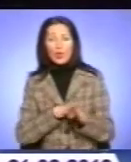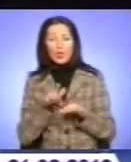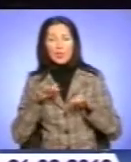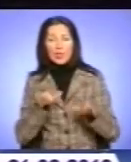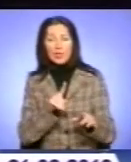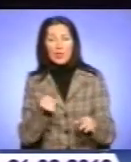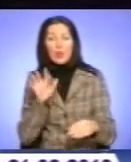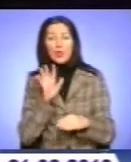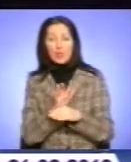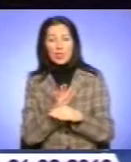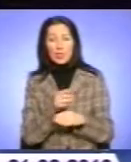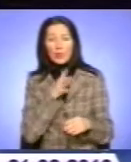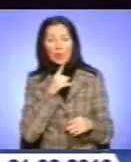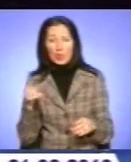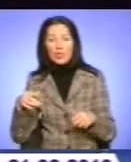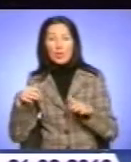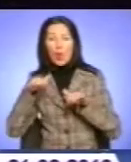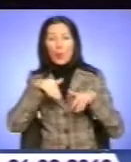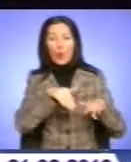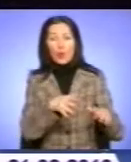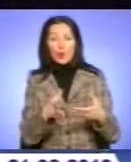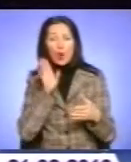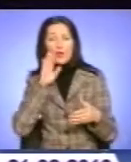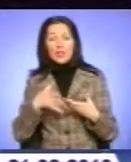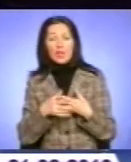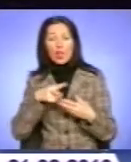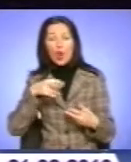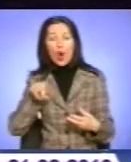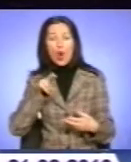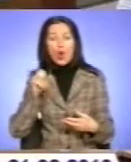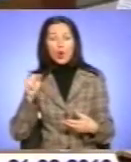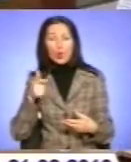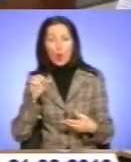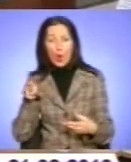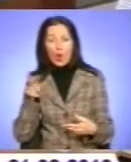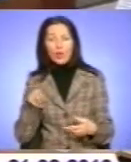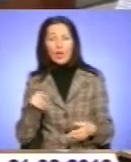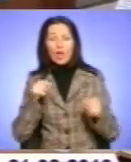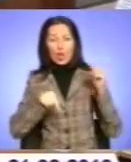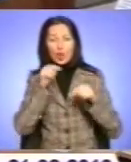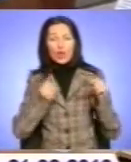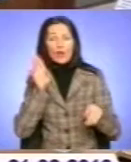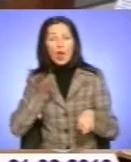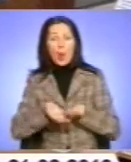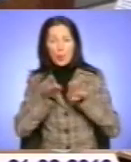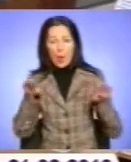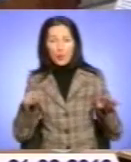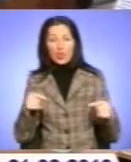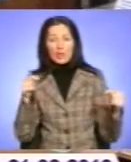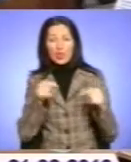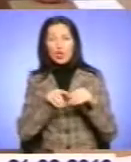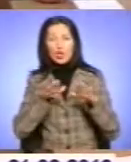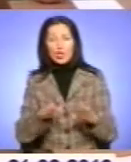призначенням під час пропуску весняного льодоходу, повені та дощових паводків. Згідно з рішенням обласної комісії з